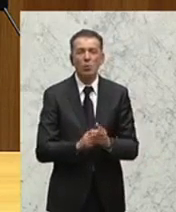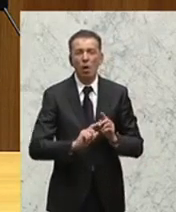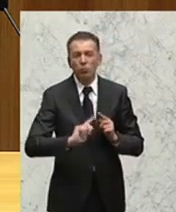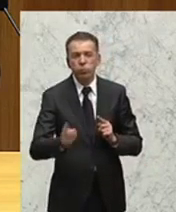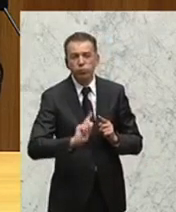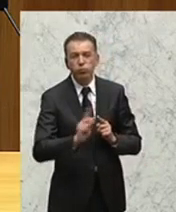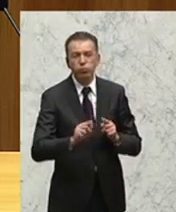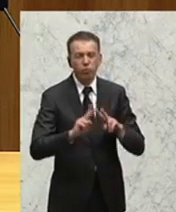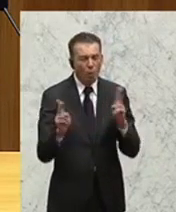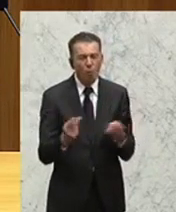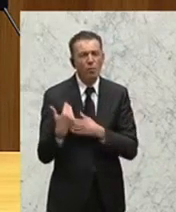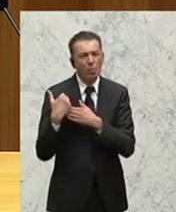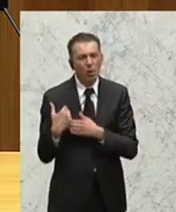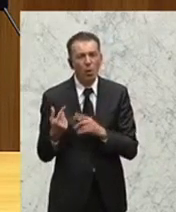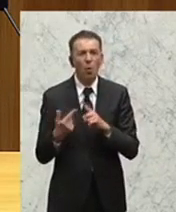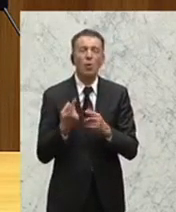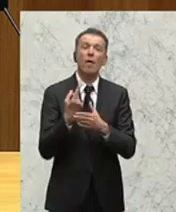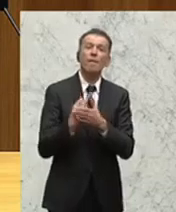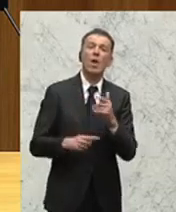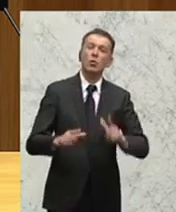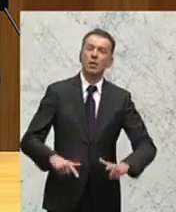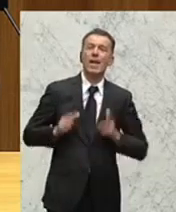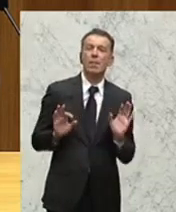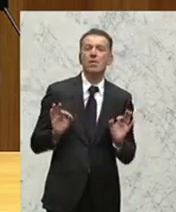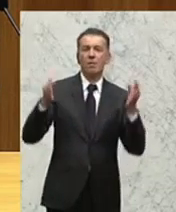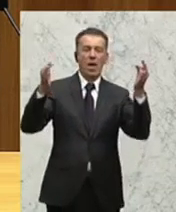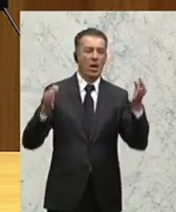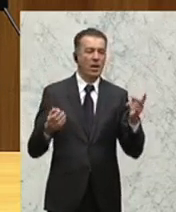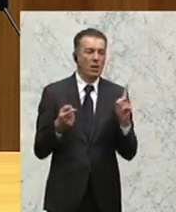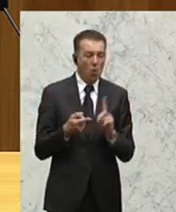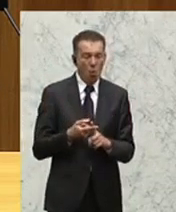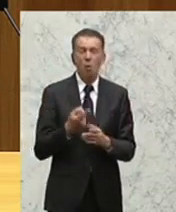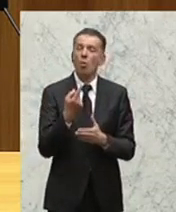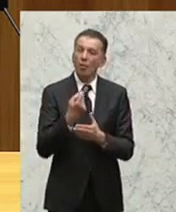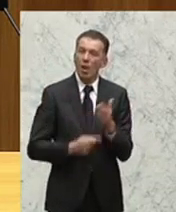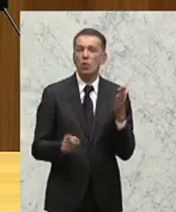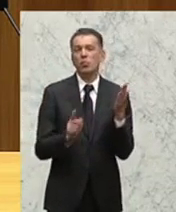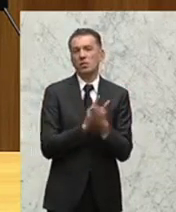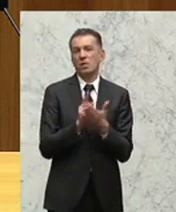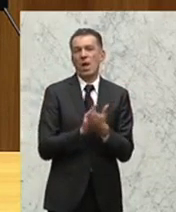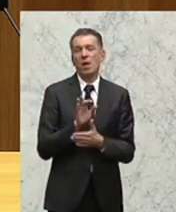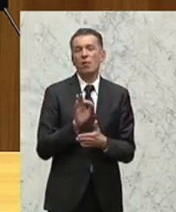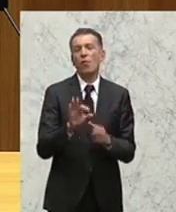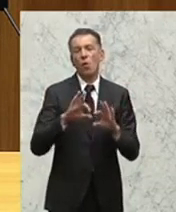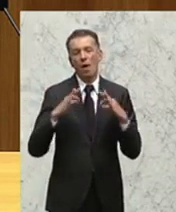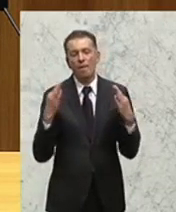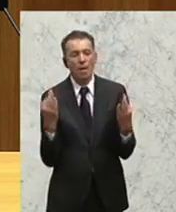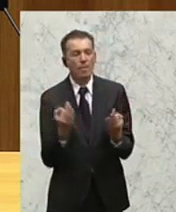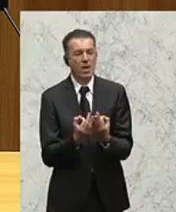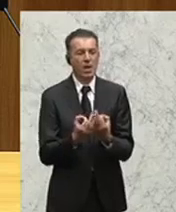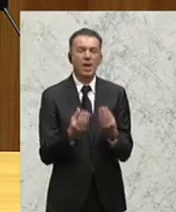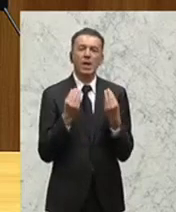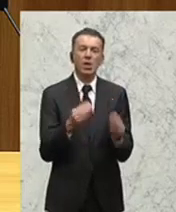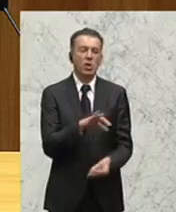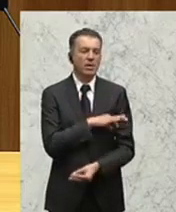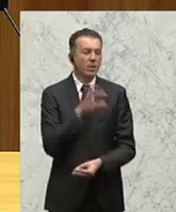an Umweltbelastung und an Verlust an Lebensqualität und an Verlust an Zeit für die Familie.